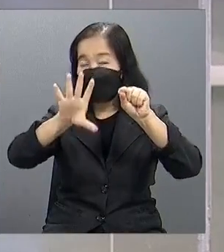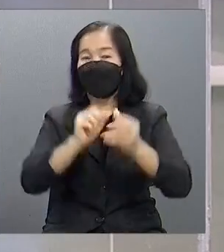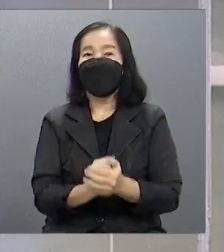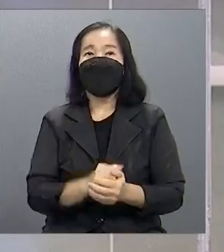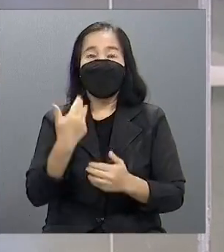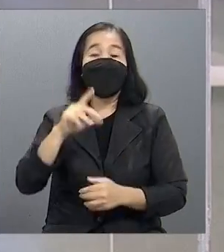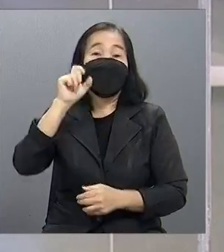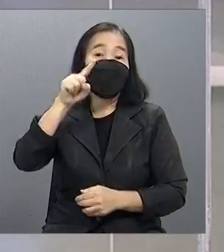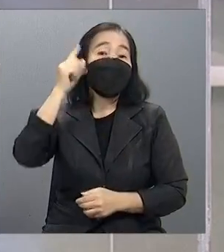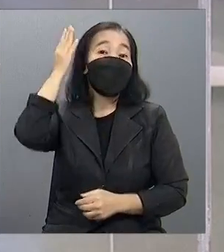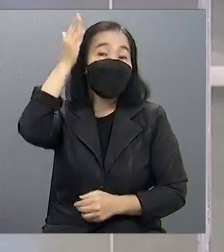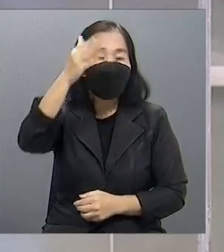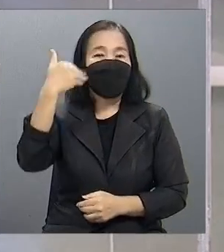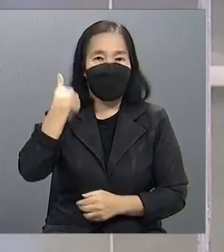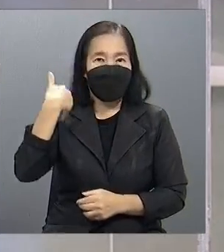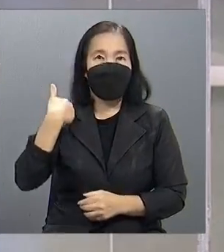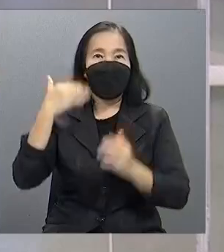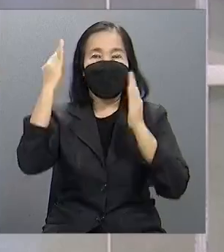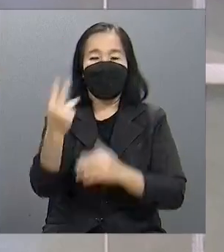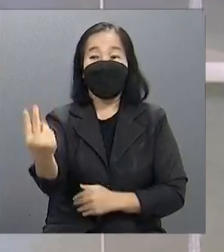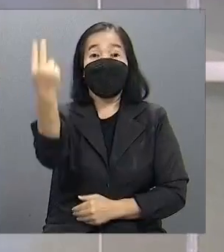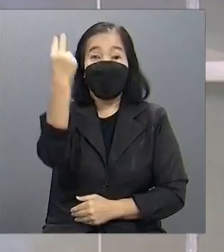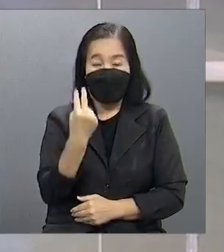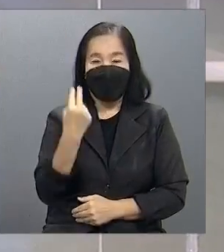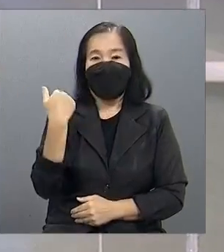เราจะมีคู่พักคู่นางมาพบกับคุณผู้ชมด้วยนั่นก็คือ